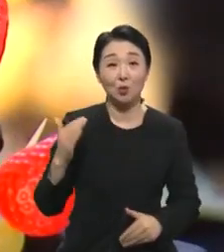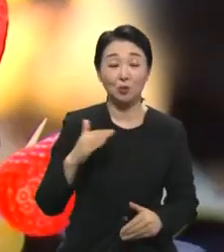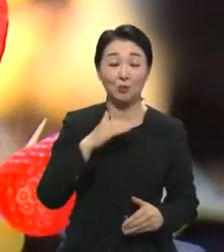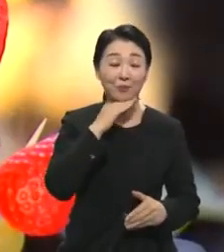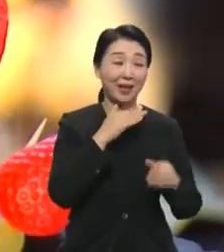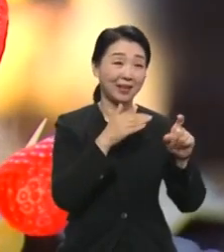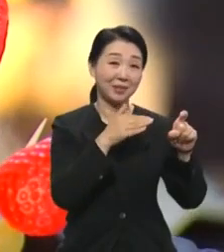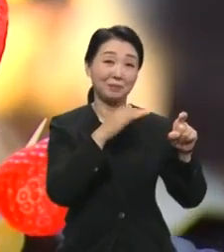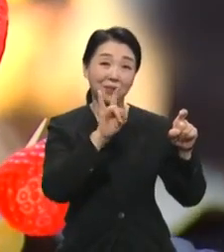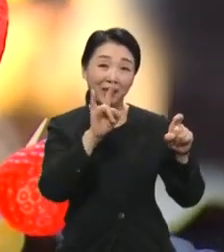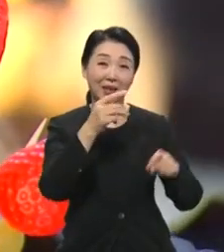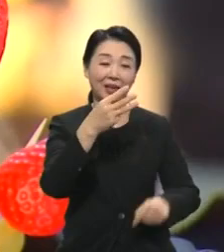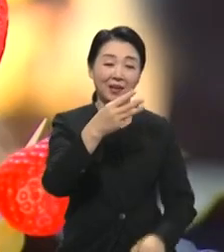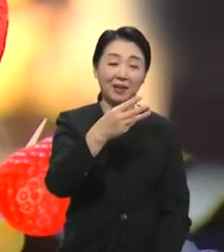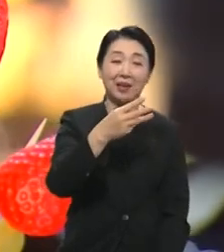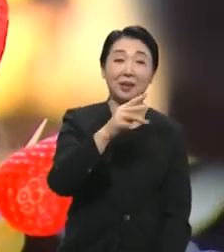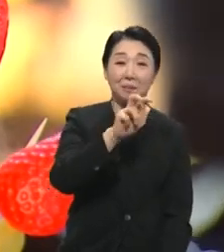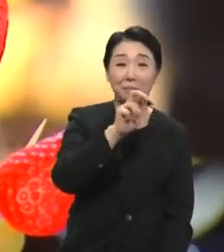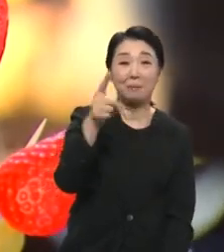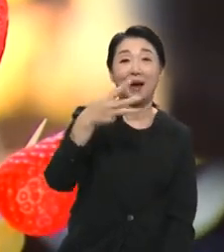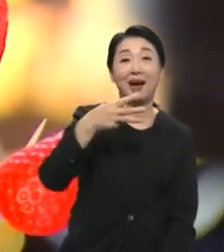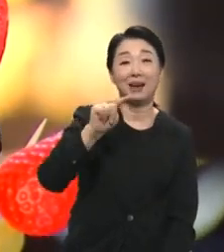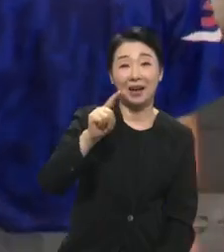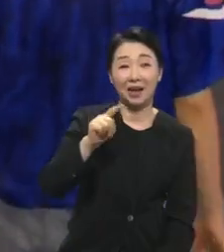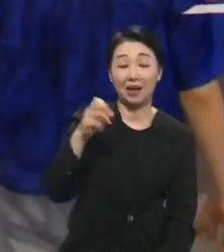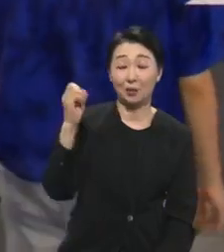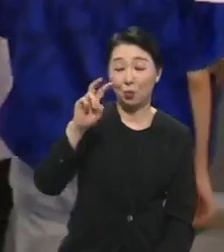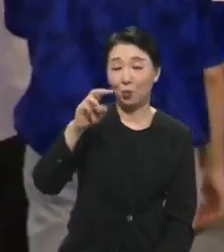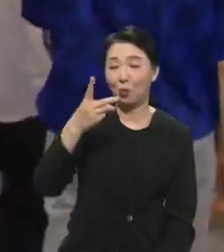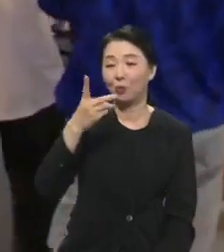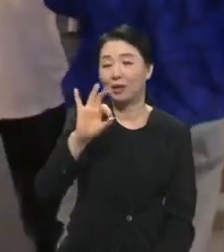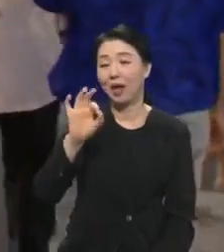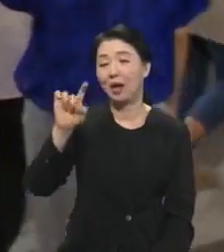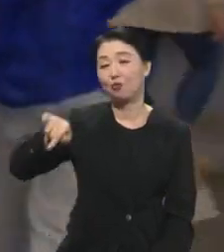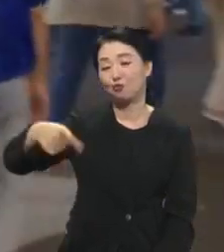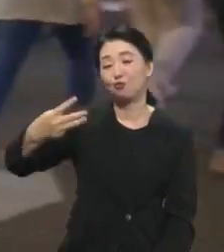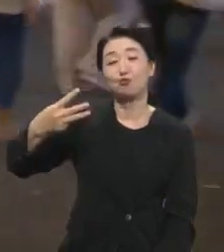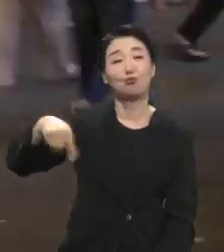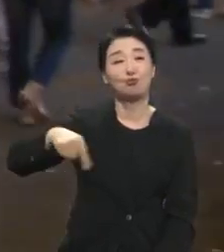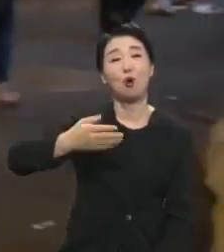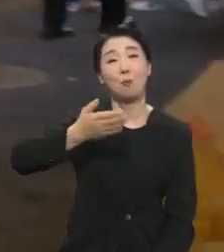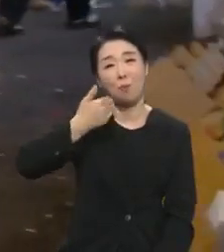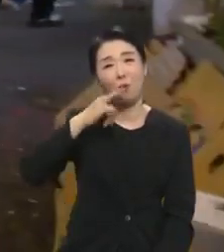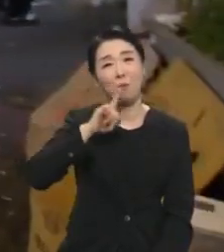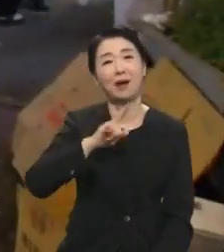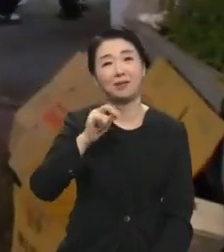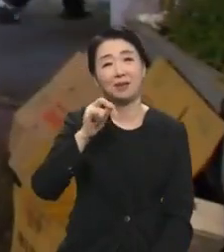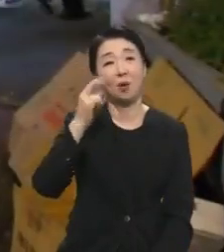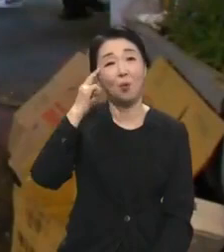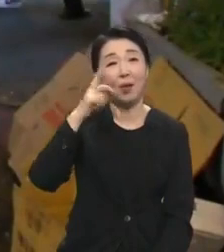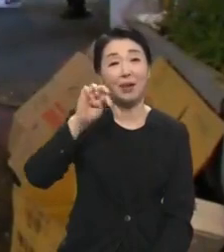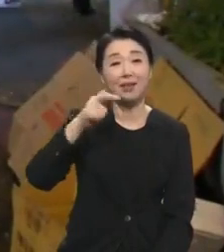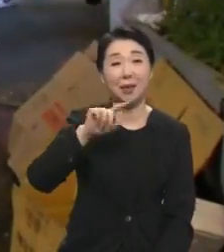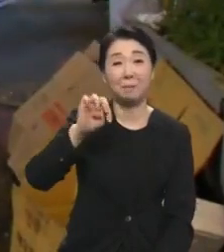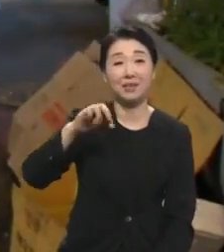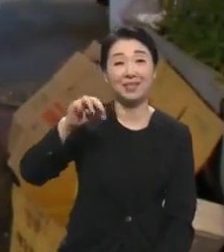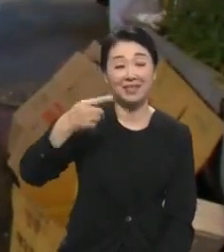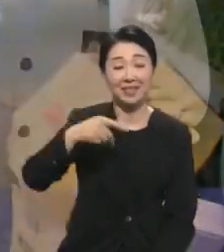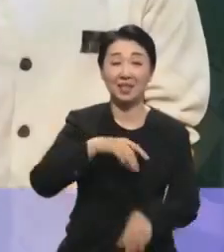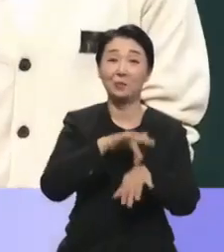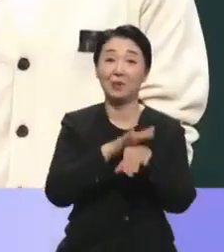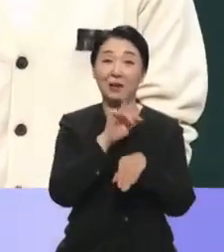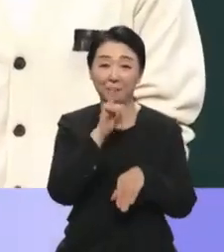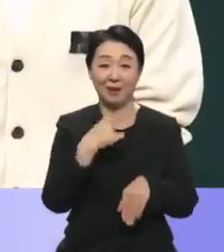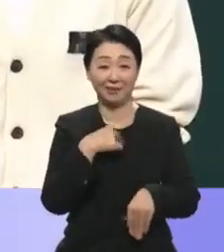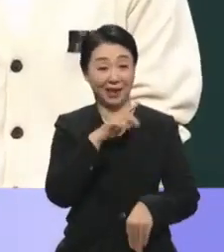마라탕 먹고 탕후루 먹는 게 이제 코스거든요. 맞아요. 이게 유행하고 있기 때문에. 잼미니 루트라고 합니다. 맞습니다. 예, 오, 잘 알고 계시네요. 예, MC니까.